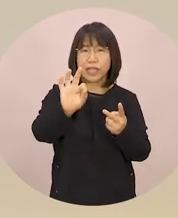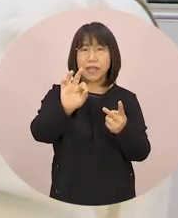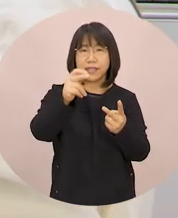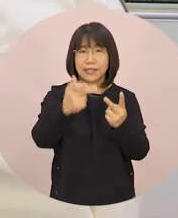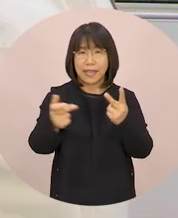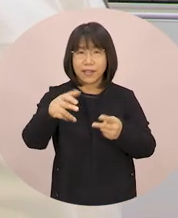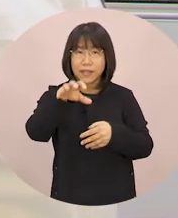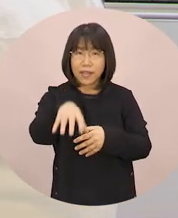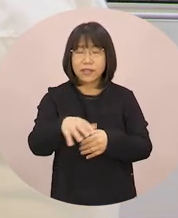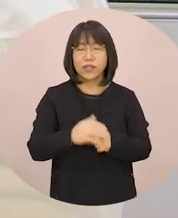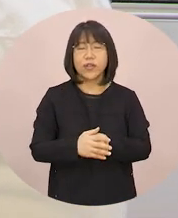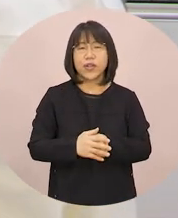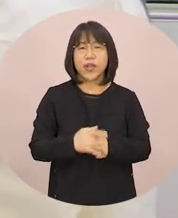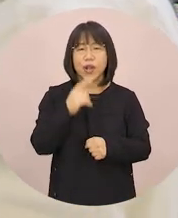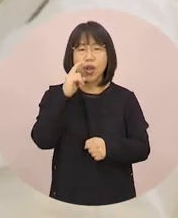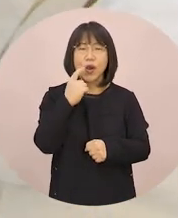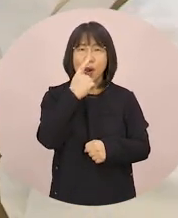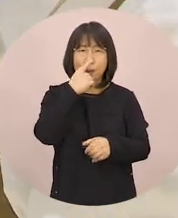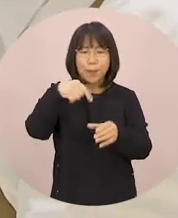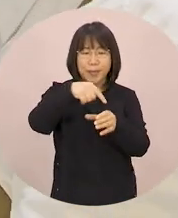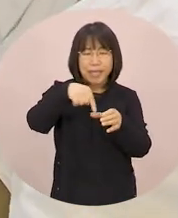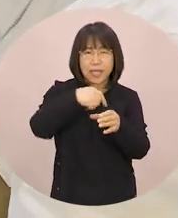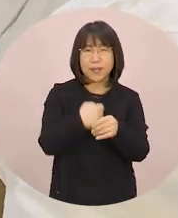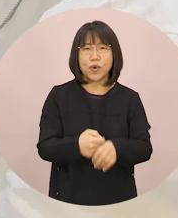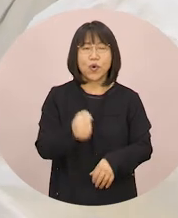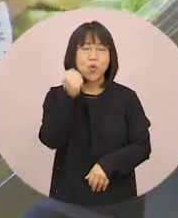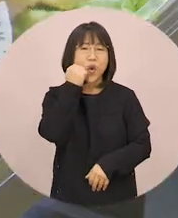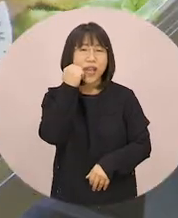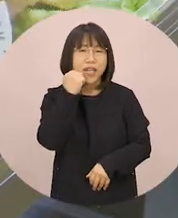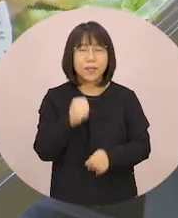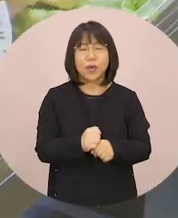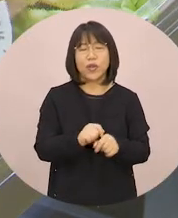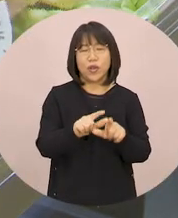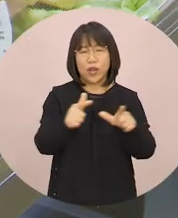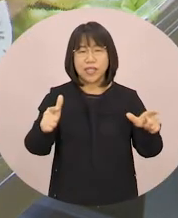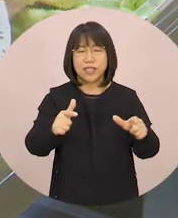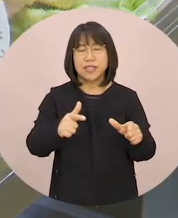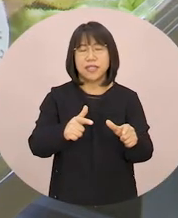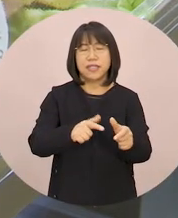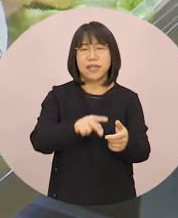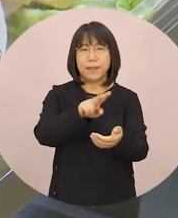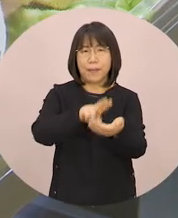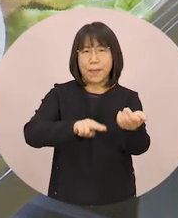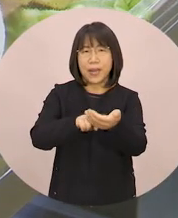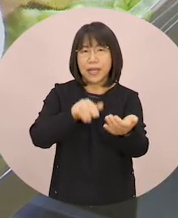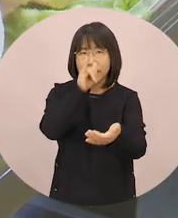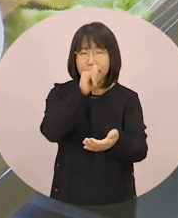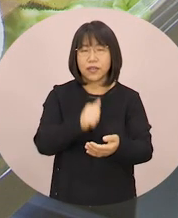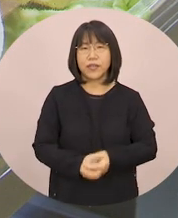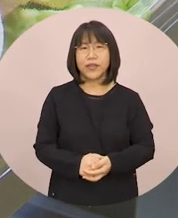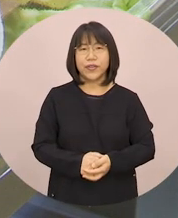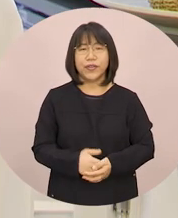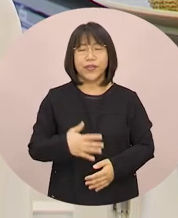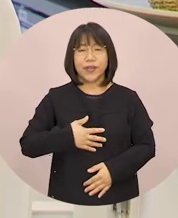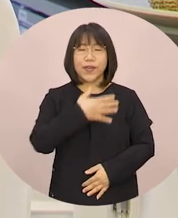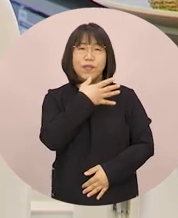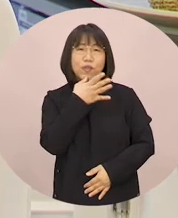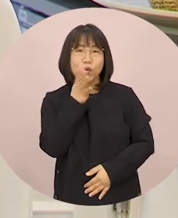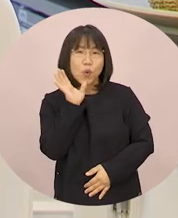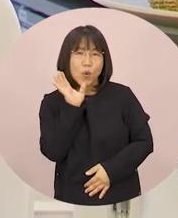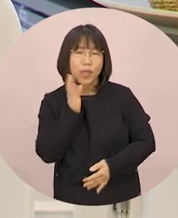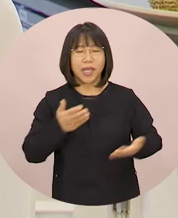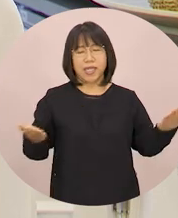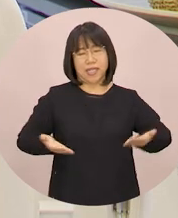마련된 카페 이막에서는 커피와 컵과일, 샌드위치, 쿠키 등도 판매하고 있습니다. 나이